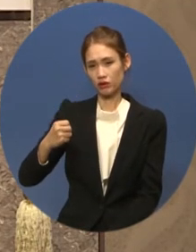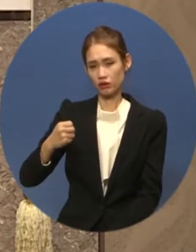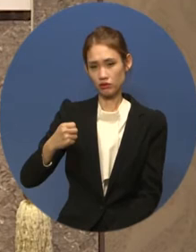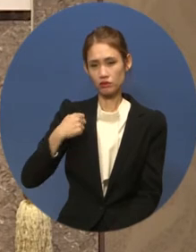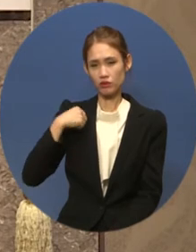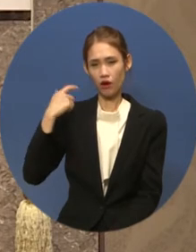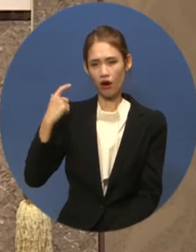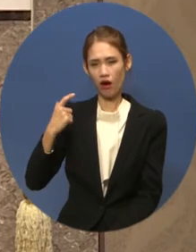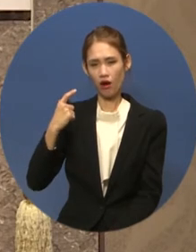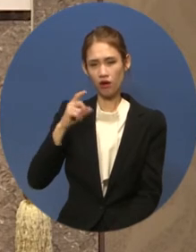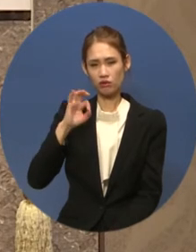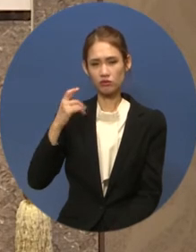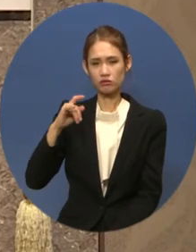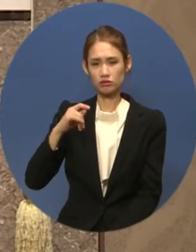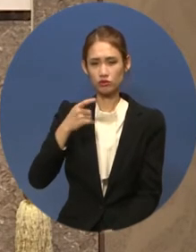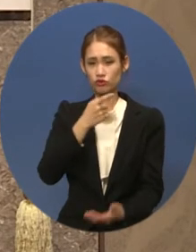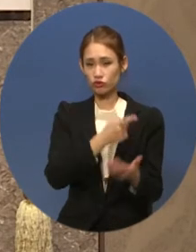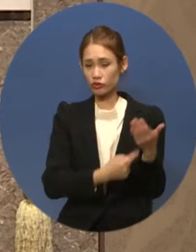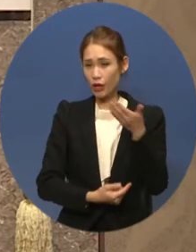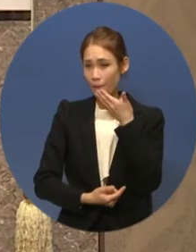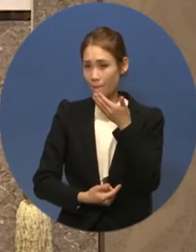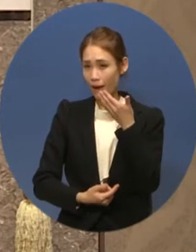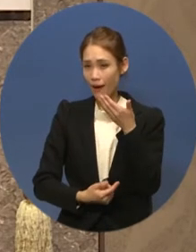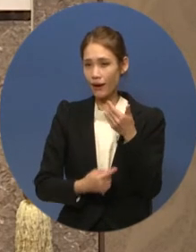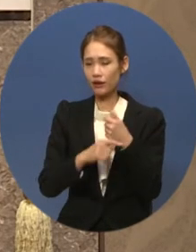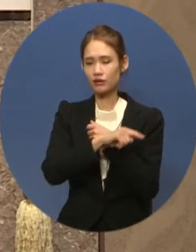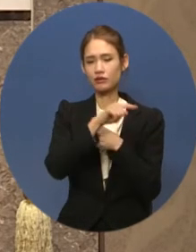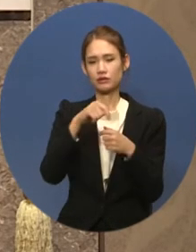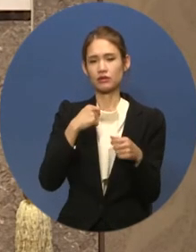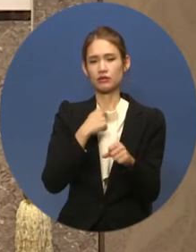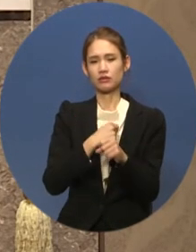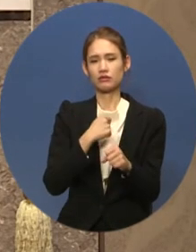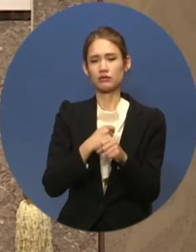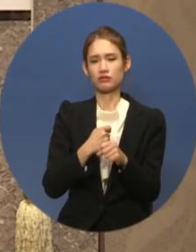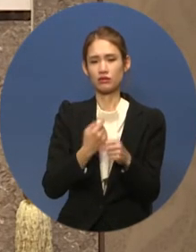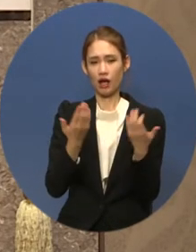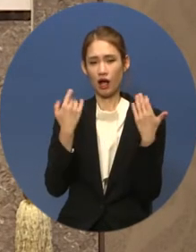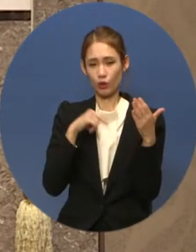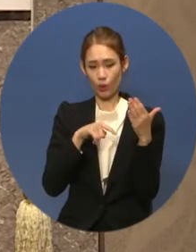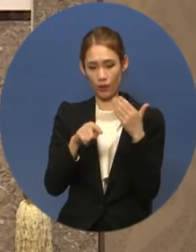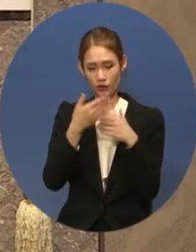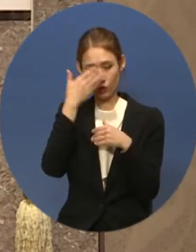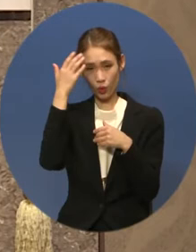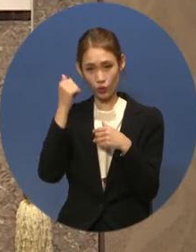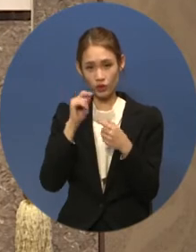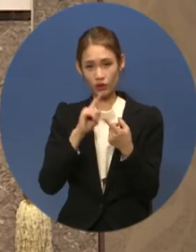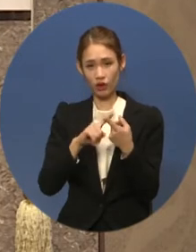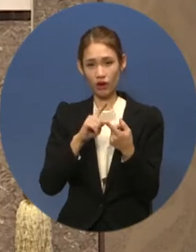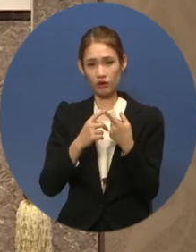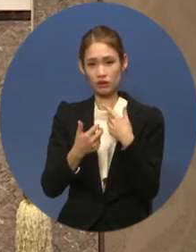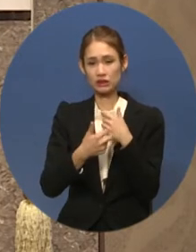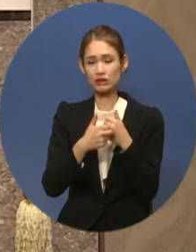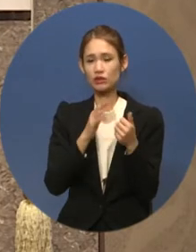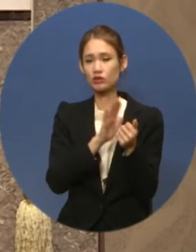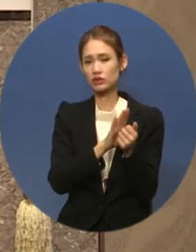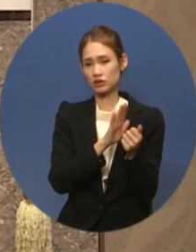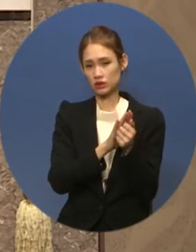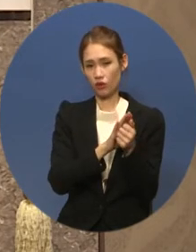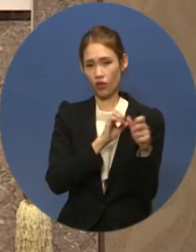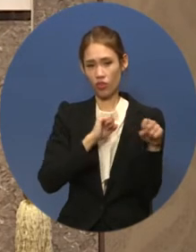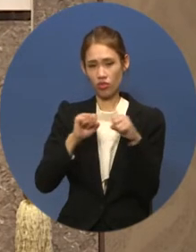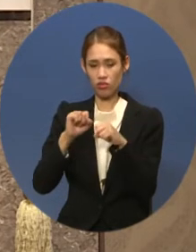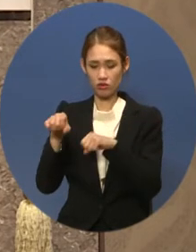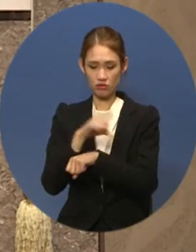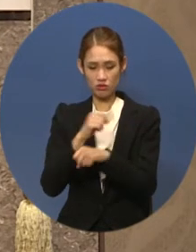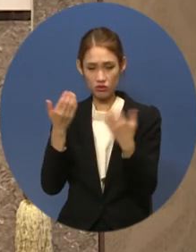않습니까 수술까지 가능한 첨단 시설이 있고요 그래서 학교 밖 청소년들에 대한 의료지원 활동들 또 특수학교에 다니는